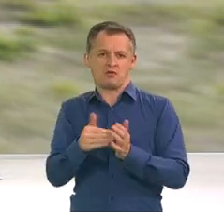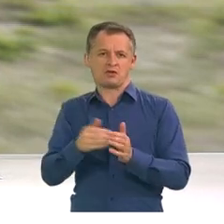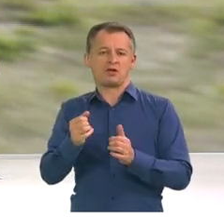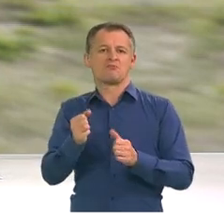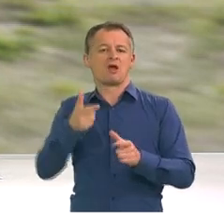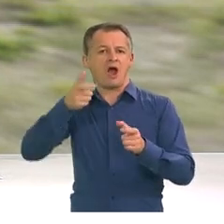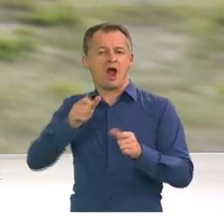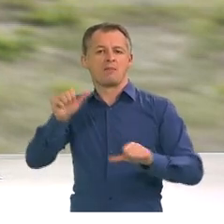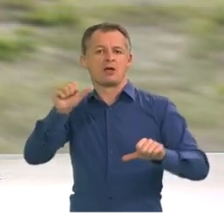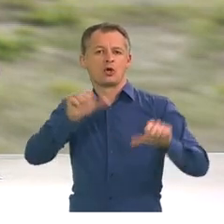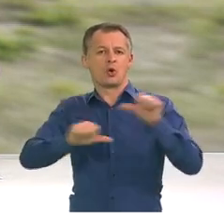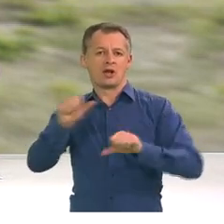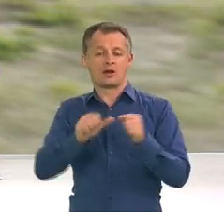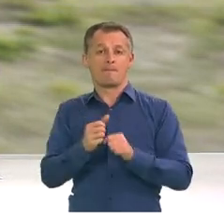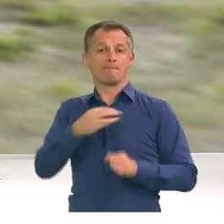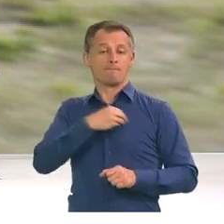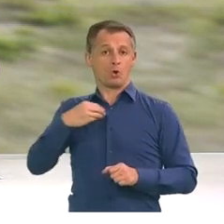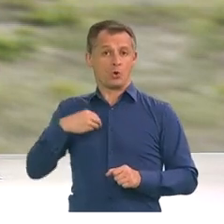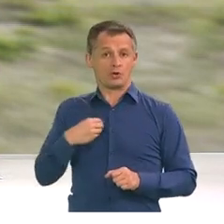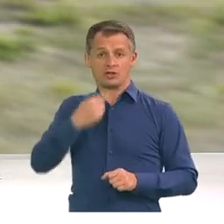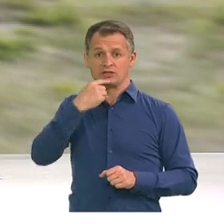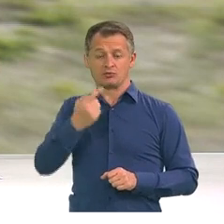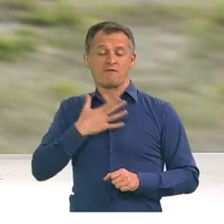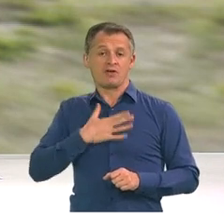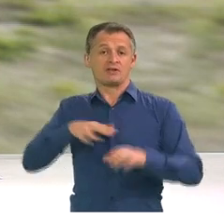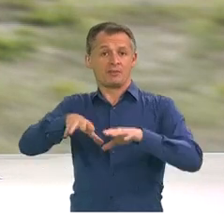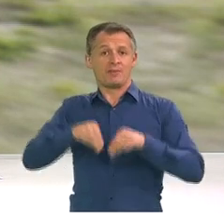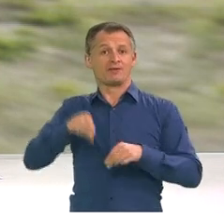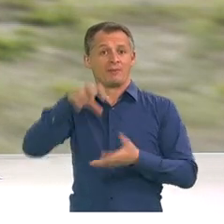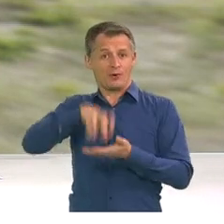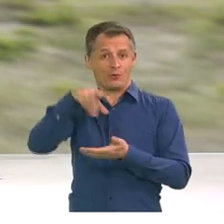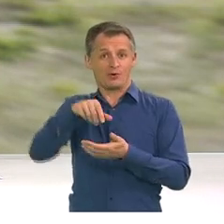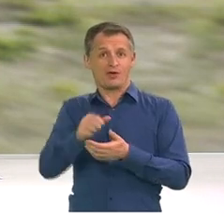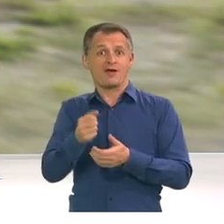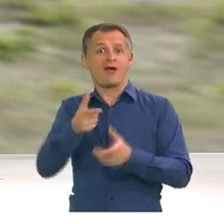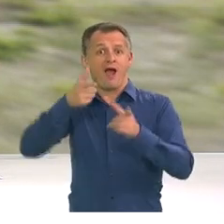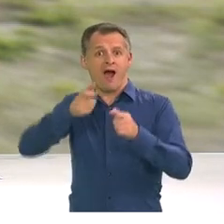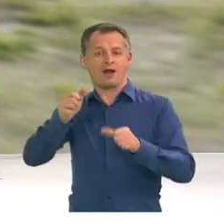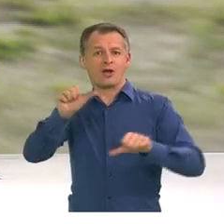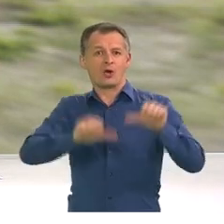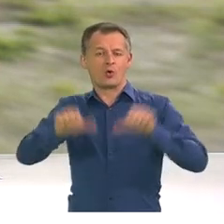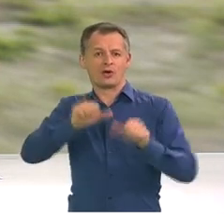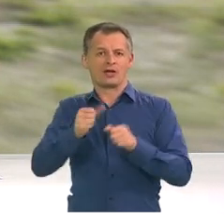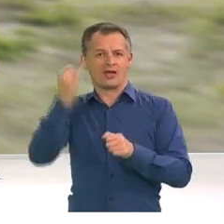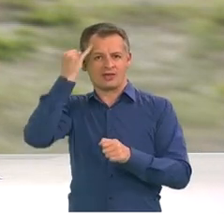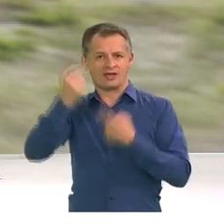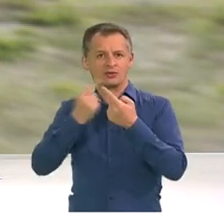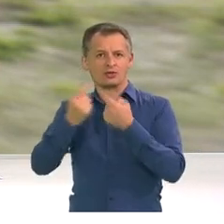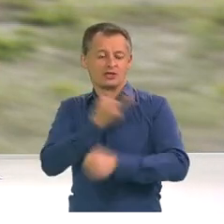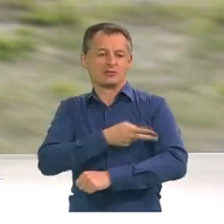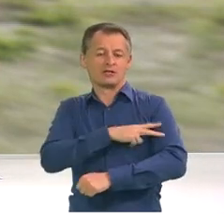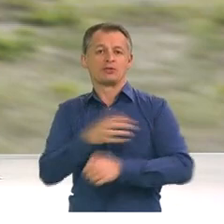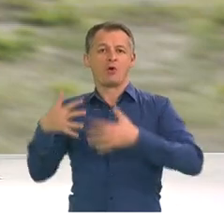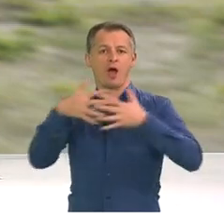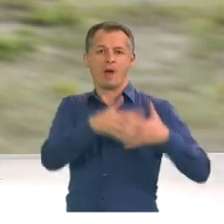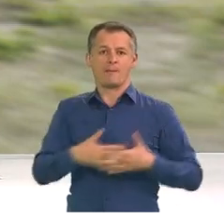războiul. Polonia, în schimb, vrea să găzduiască pe teritoriul său arme nucleare, iar ideea a fost deja discutată cu reprezentanții Statelor